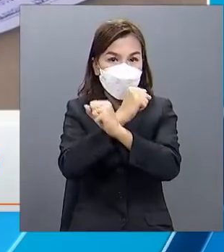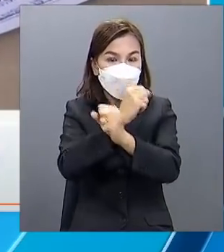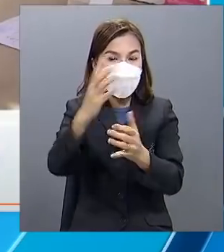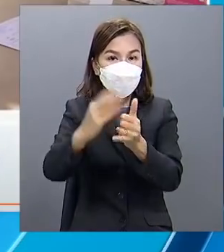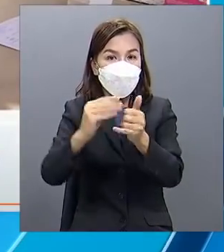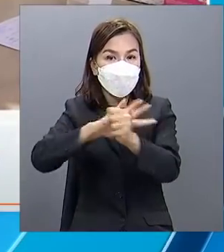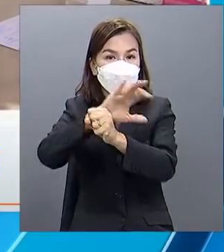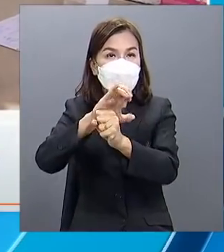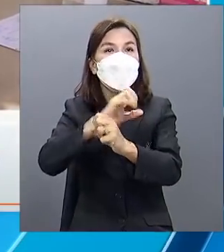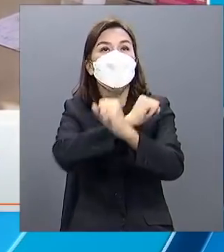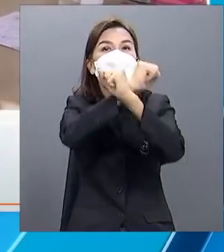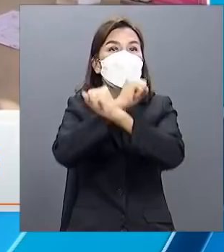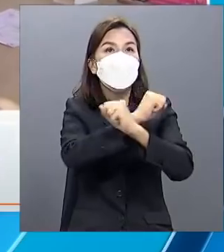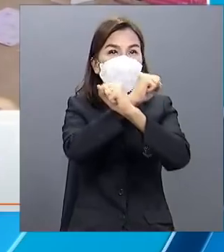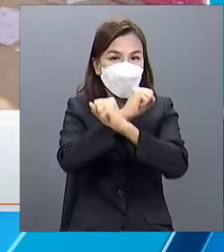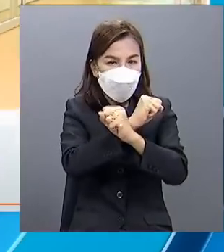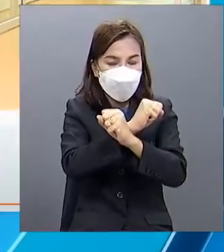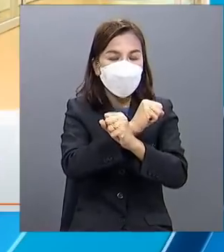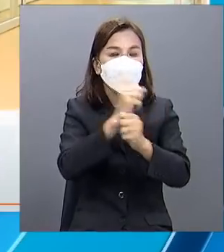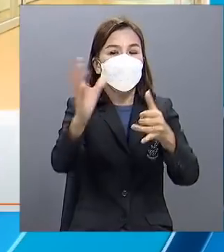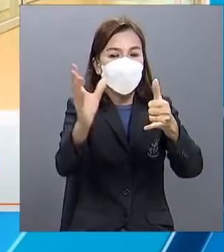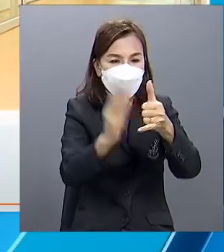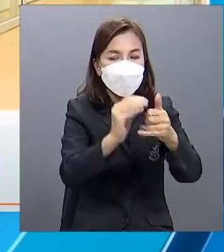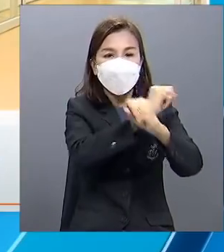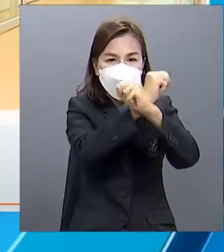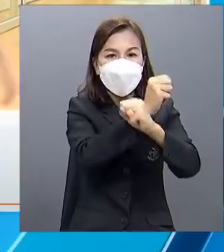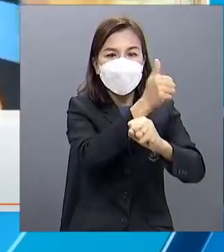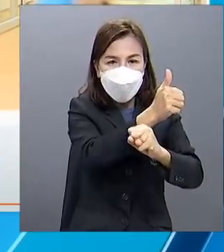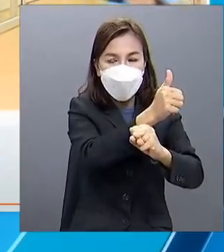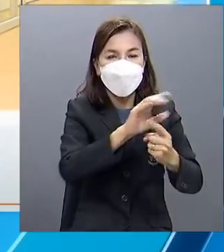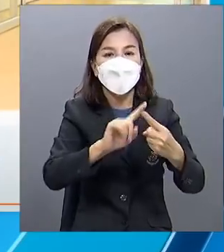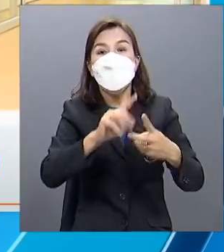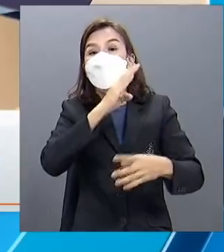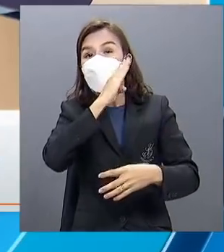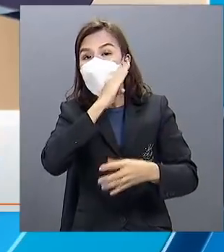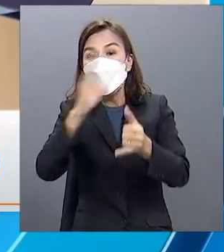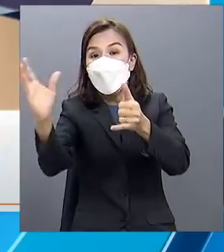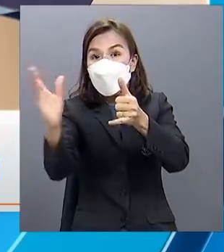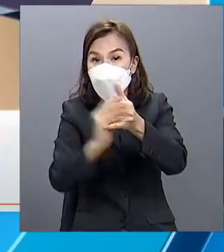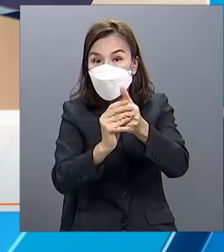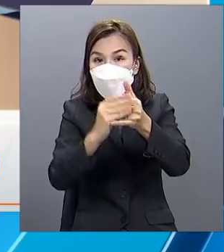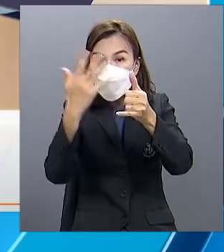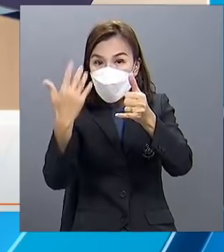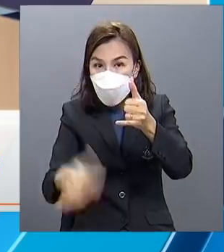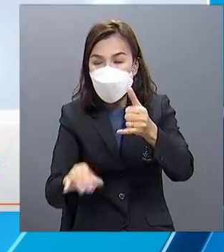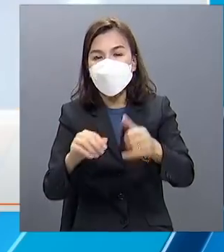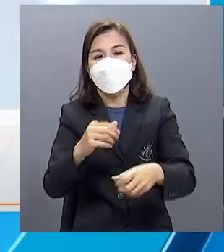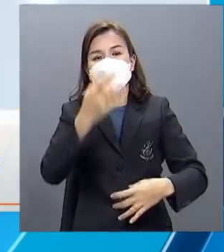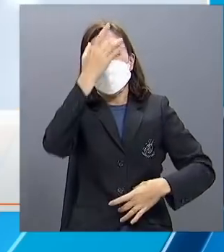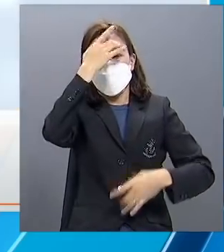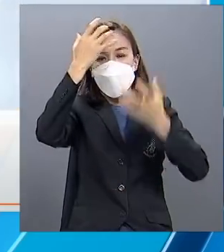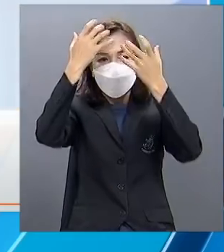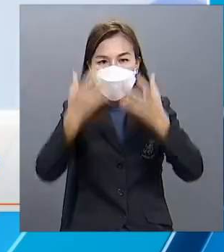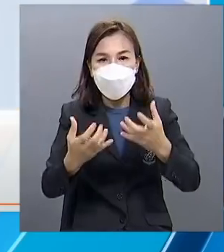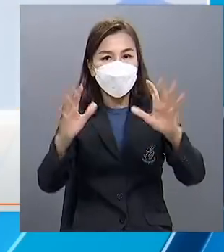นะครับการติดเชื้อได้ส่วนหนึ่งหรือว่าถ้าจะติดเนี่ยเขาก็จะไม่เจ็บหนักเหมือนกับที่ผู้ใหญ่ได้รับ 4แล้วก็จะลดการเสีย